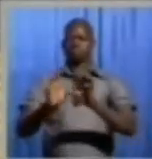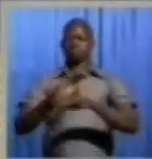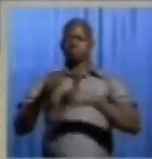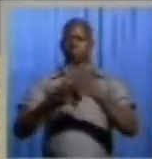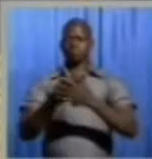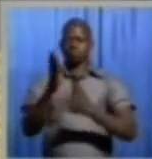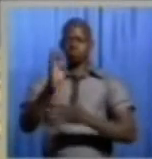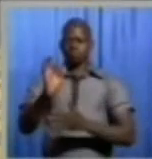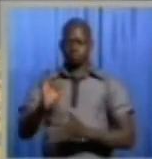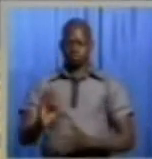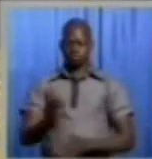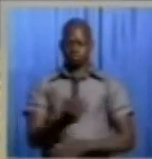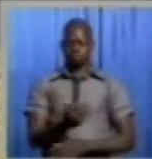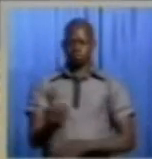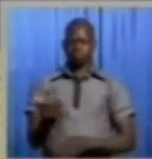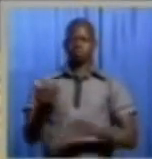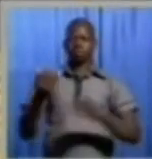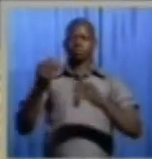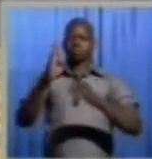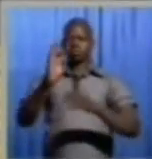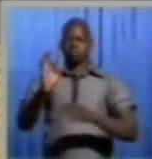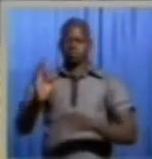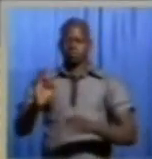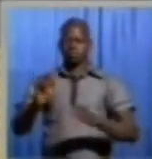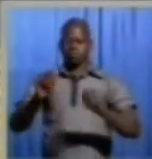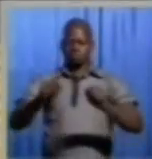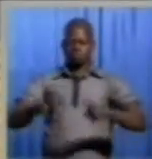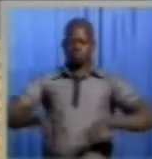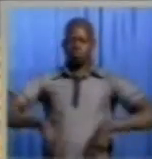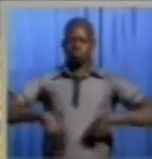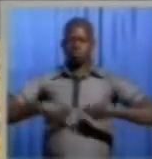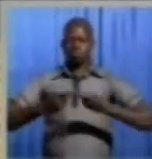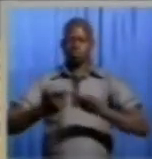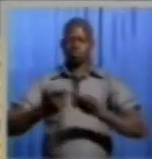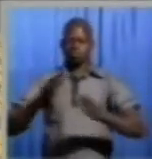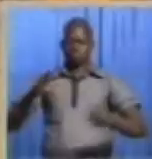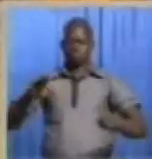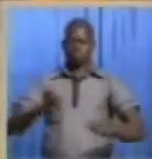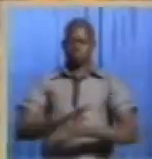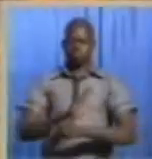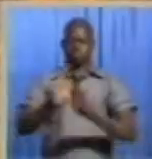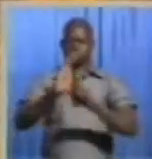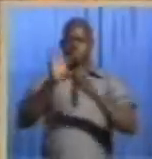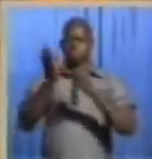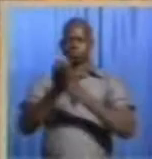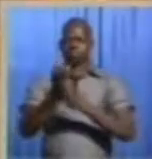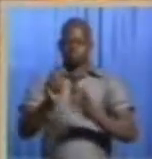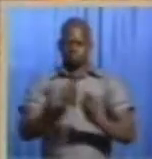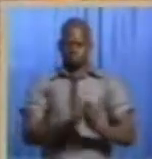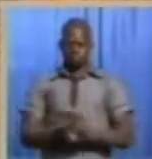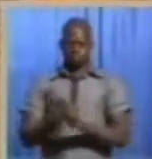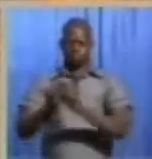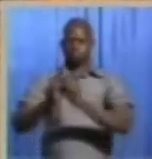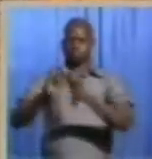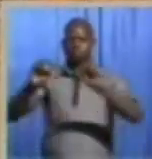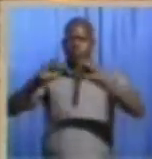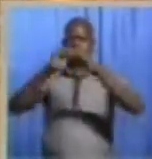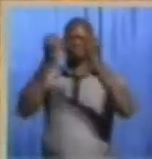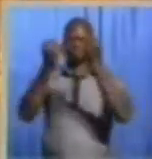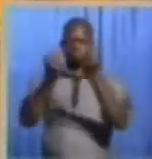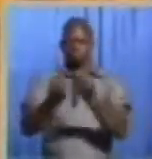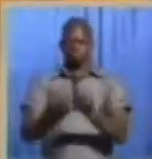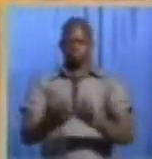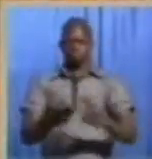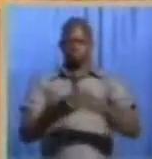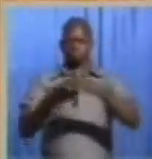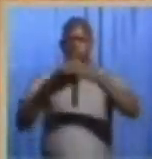Faso, les enfants du Burkina, la jeunesse culturelle puissent vivre pleinement dans sa culture. C'est l'ensemble artistique Sebe Alaye qui a donné